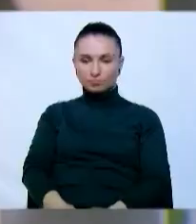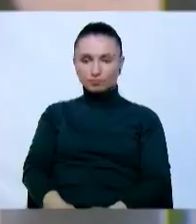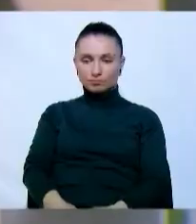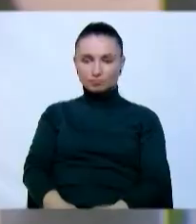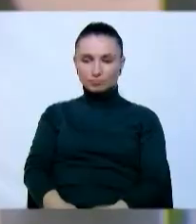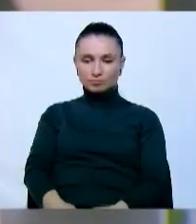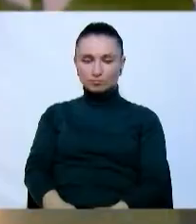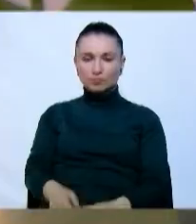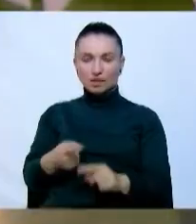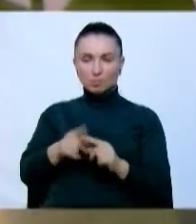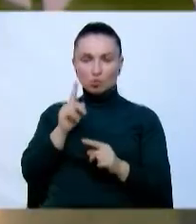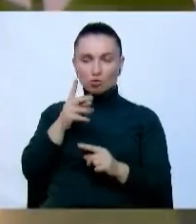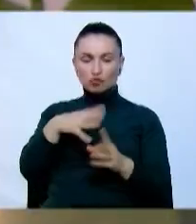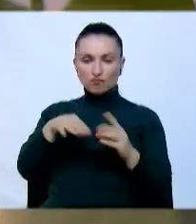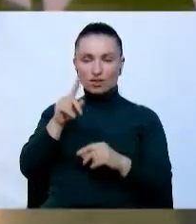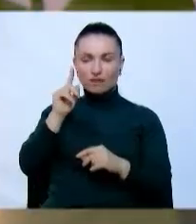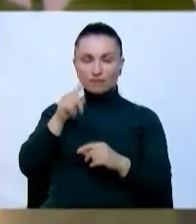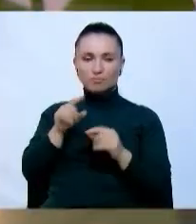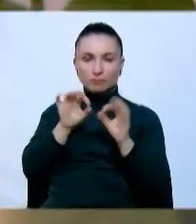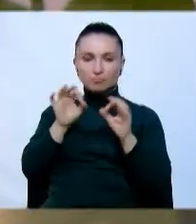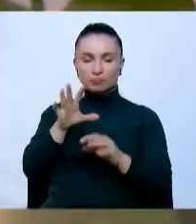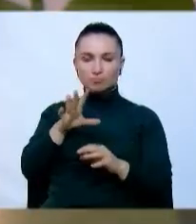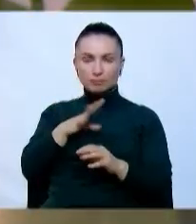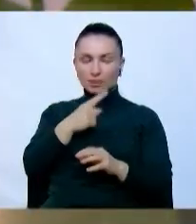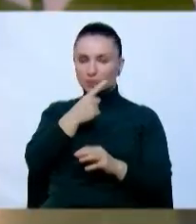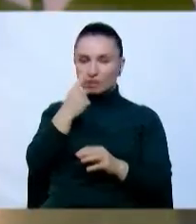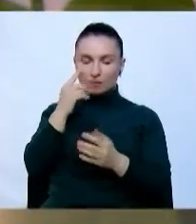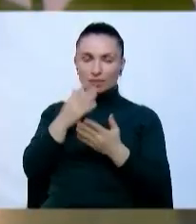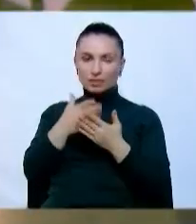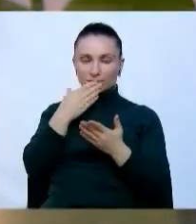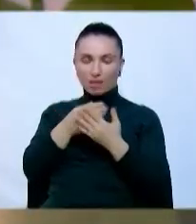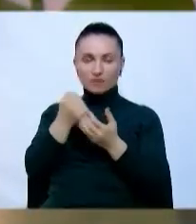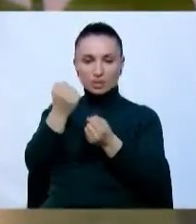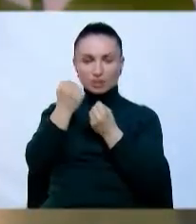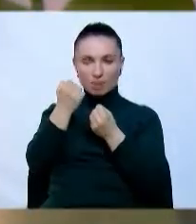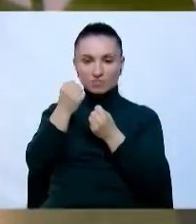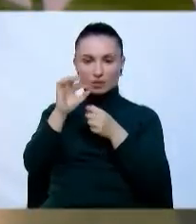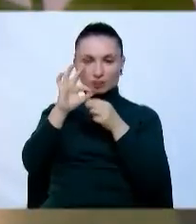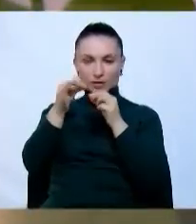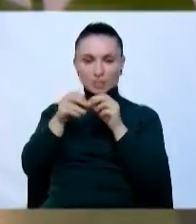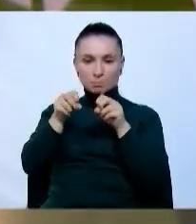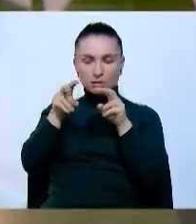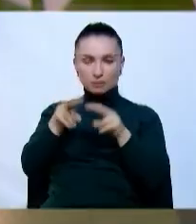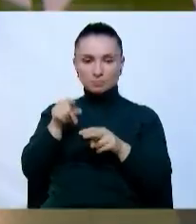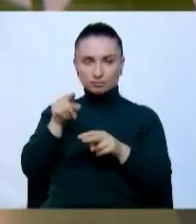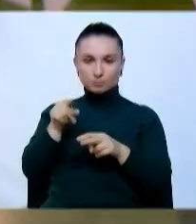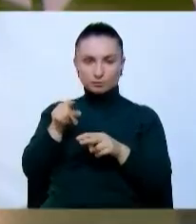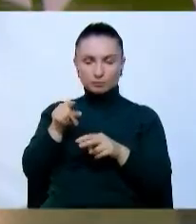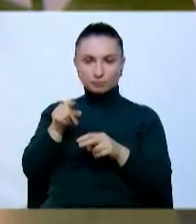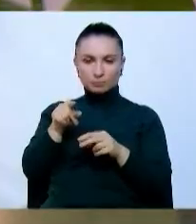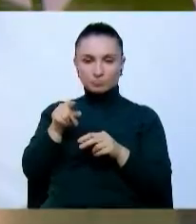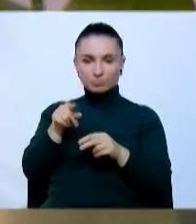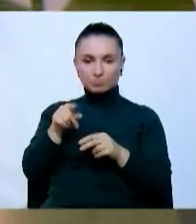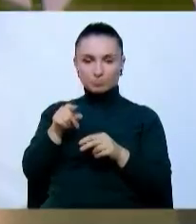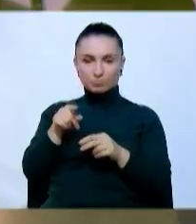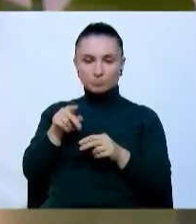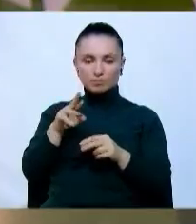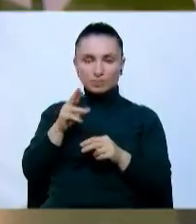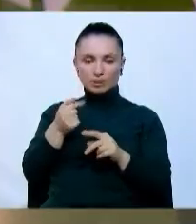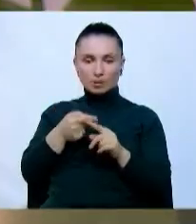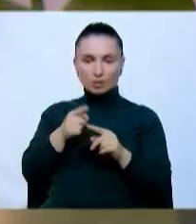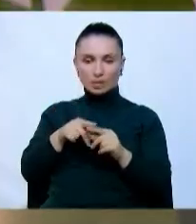უნდა, იმიტომ რომ ჩვენ როგორც ვისაუბრეთ, გააჩნია თვალს თავისი და დამცველობითი, ასე ვთქვათ, ფუნქცია